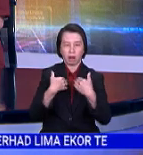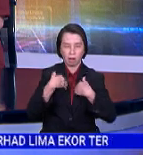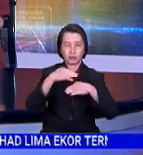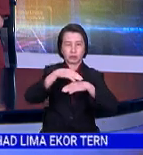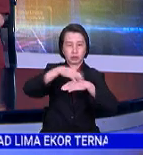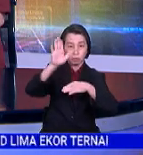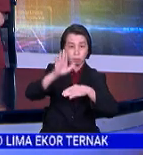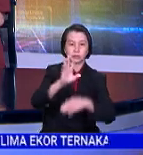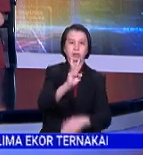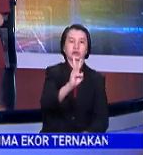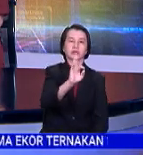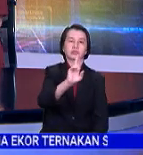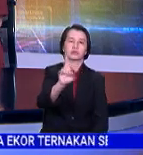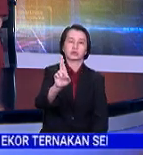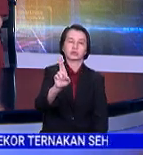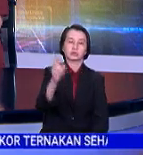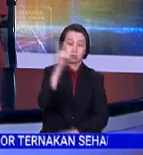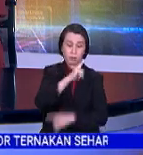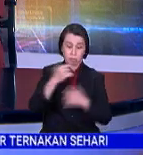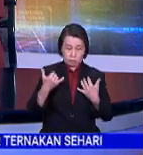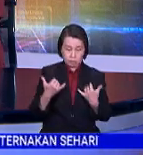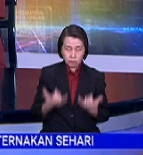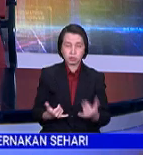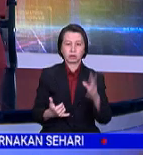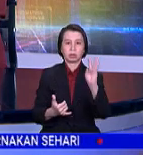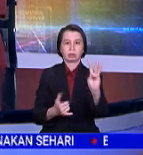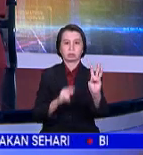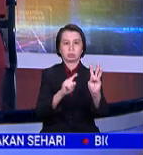lebih 6,000. Hari ini jumlahnya